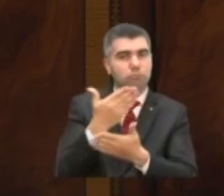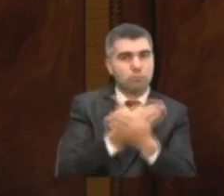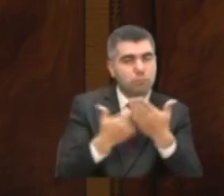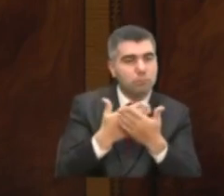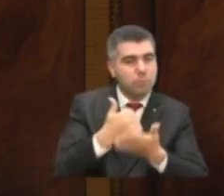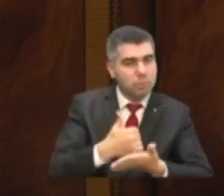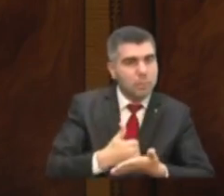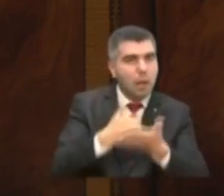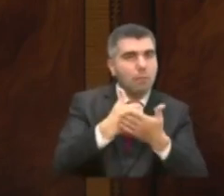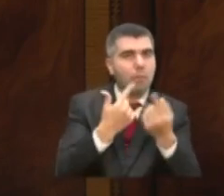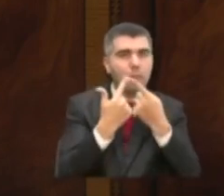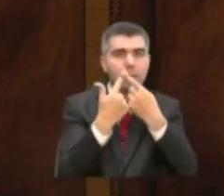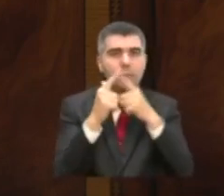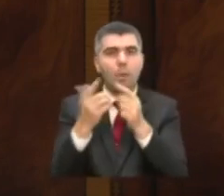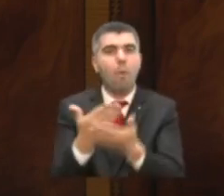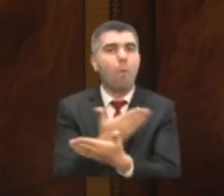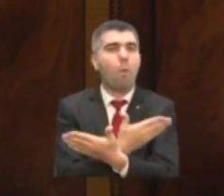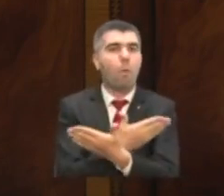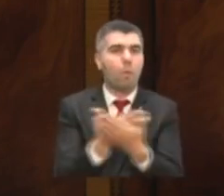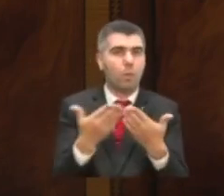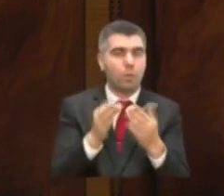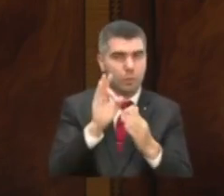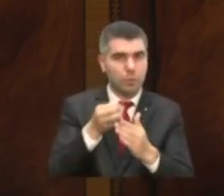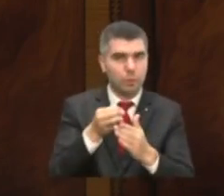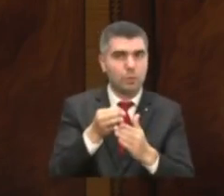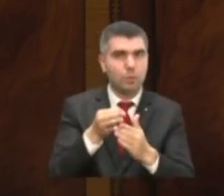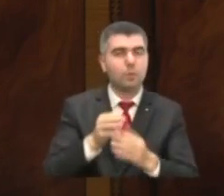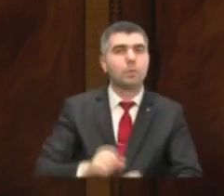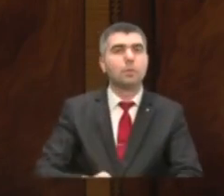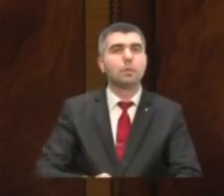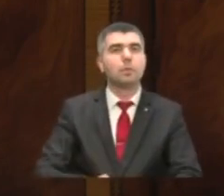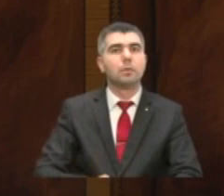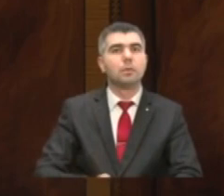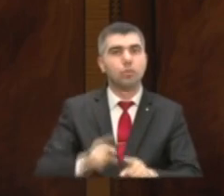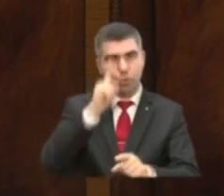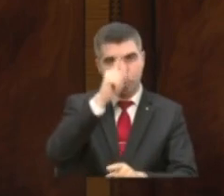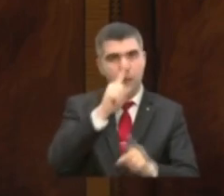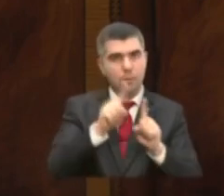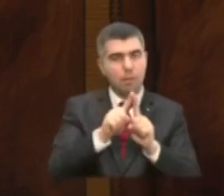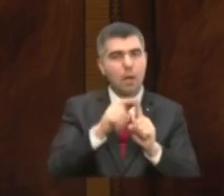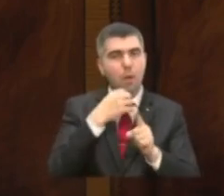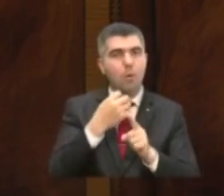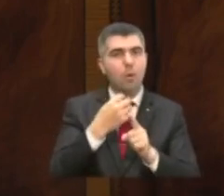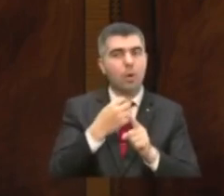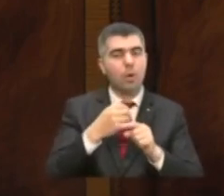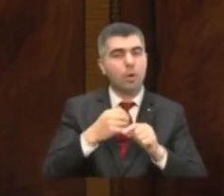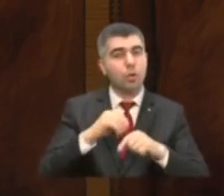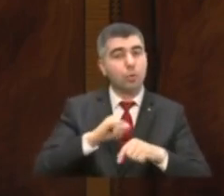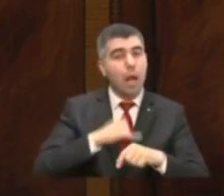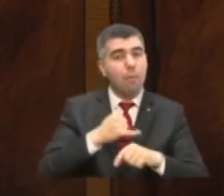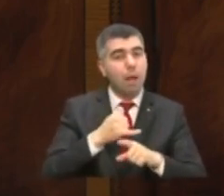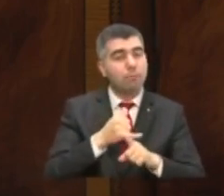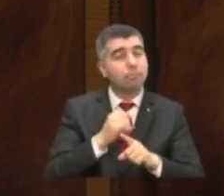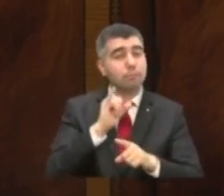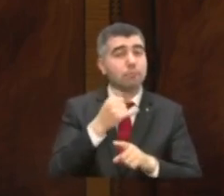وللدعم. كان هذه البرامج وكان حول ما أمكن نفعلها على أرض الواقع، ونرجو من الشباب أن يهتموا بهذا